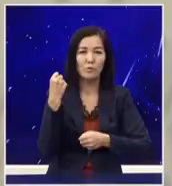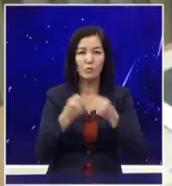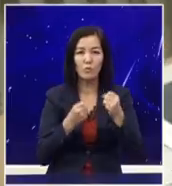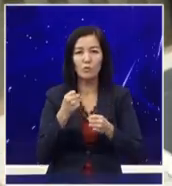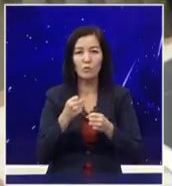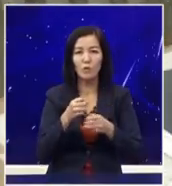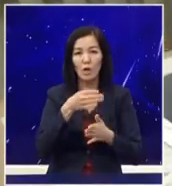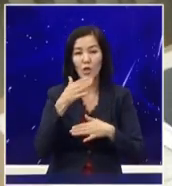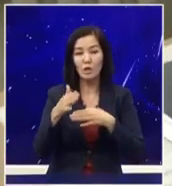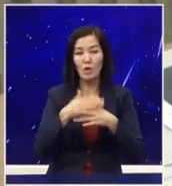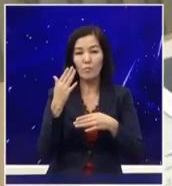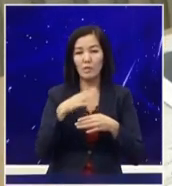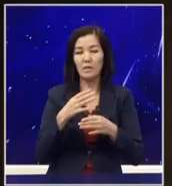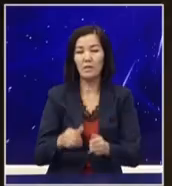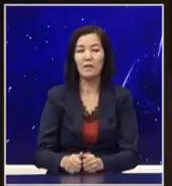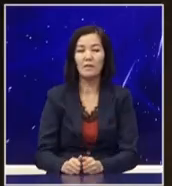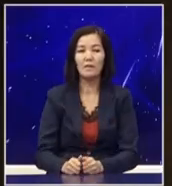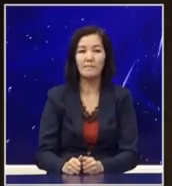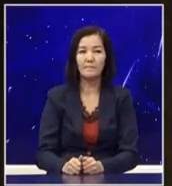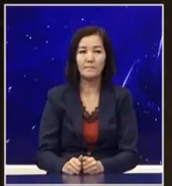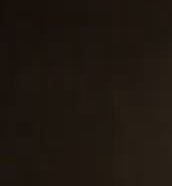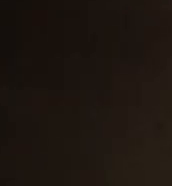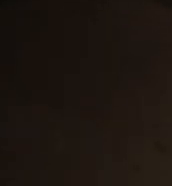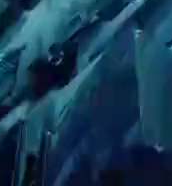тізгіндегені үшін жауапкершілікке тартылған.